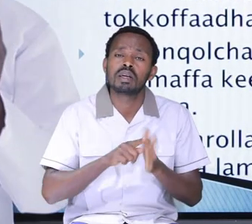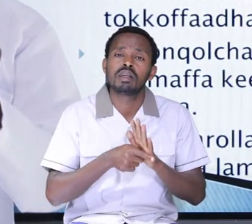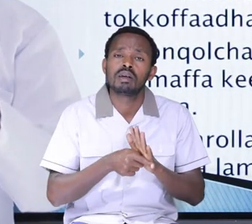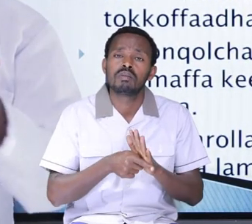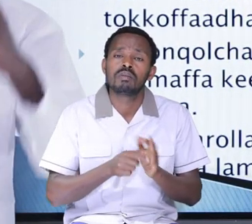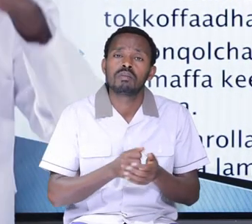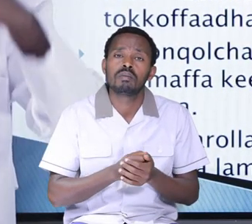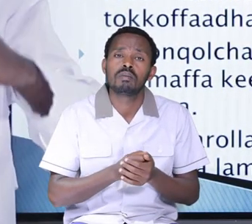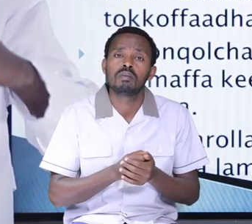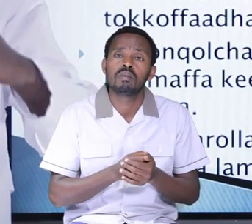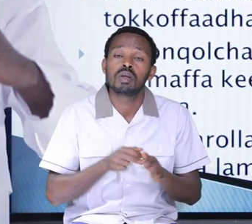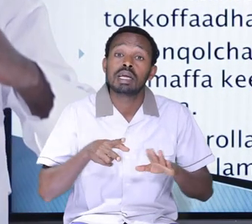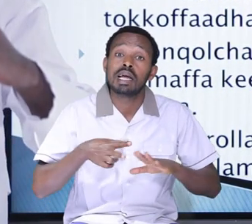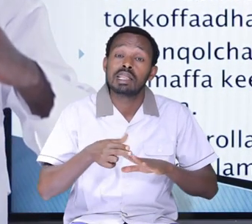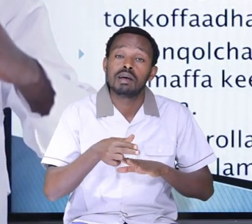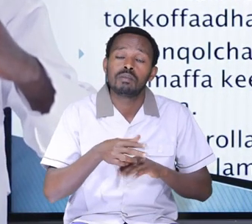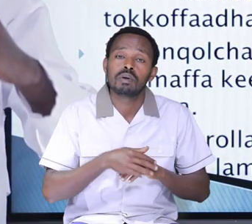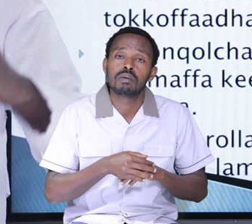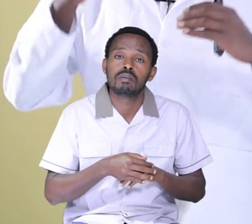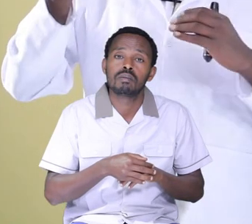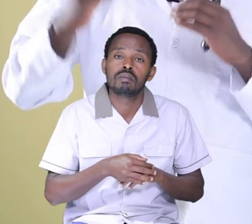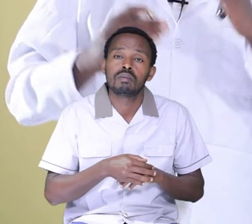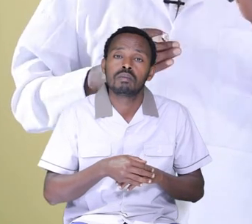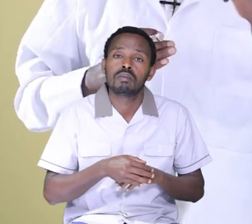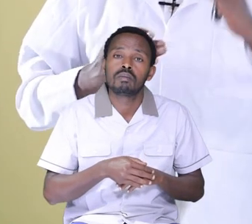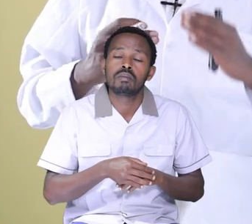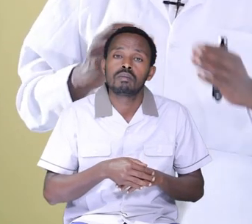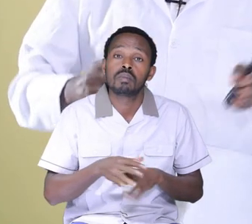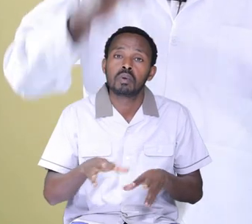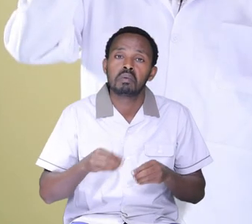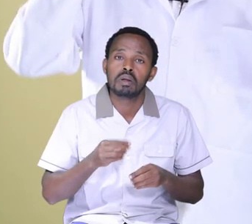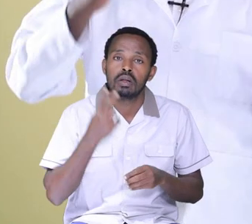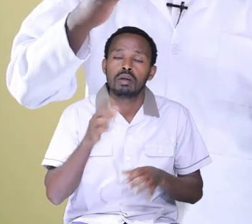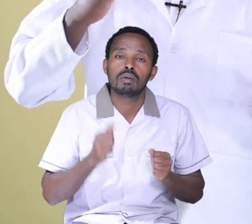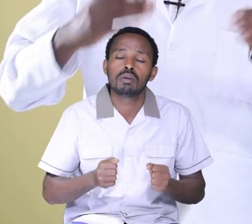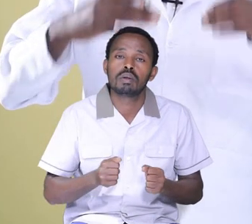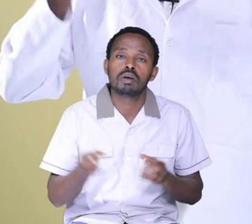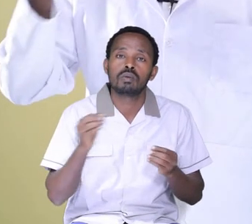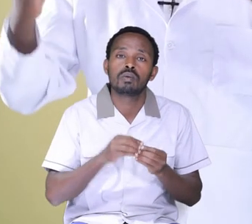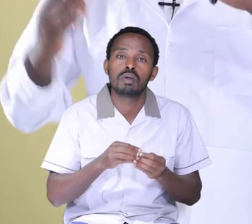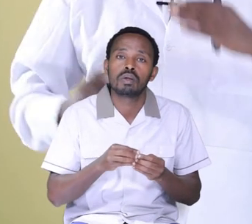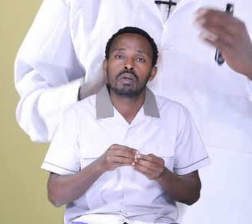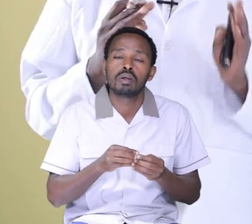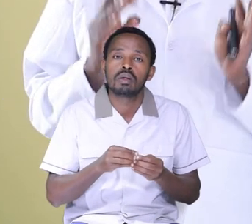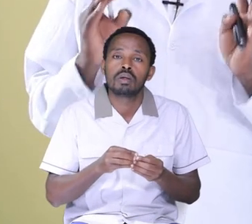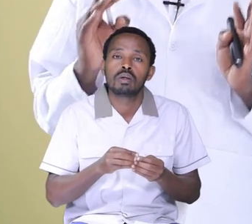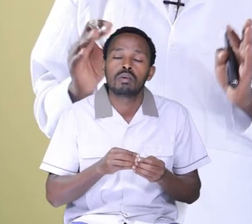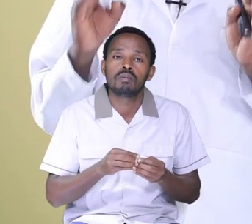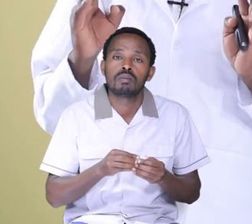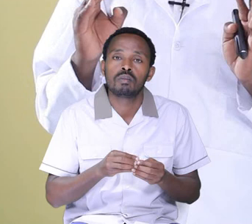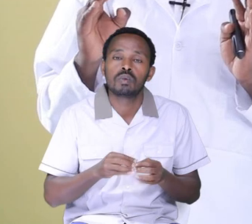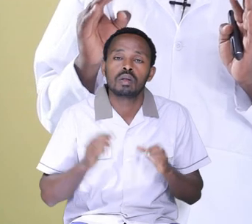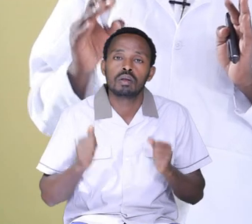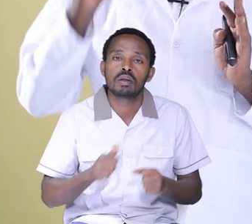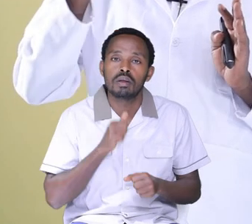Fakkeenyaaf qaxxaamura fudhannee ilaaluu ni dandeenya. Akkasumas laamedaa fudhannee ilaaluu